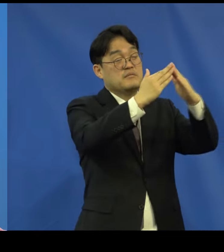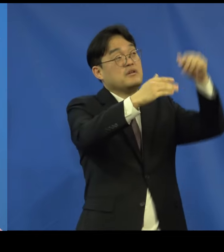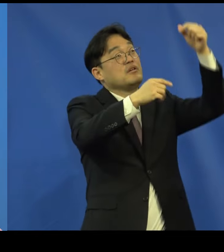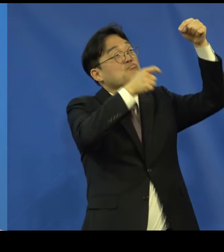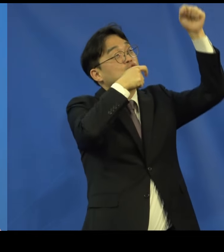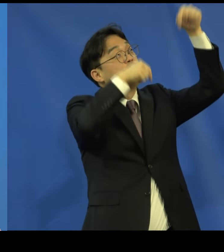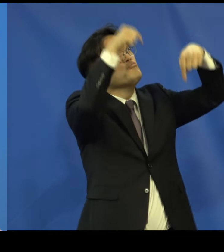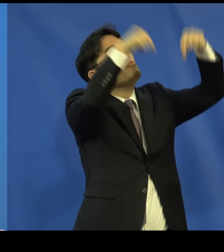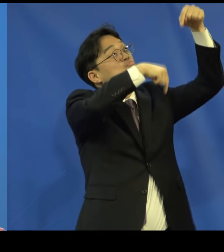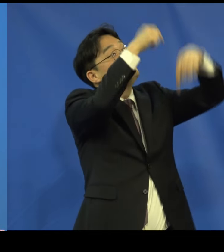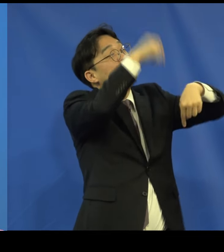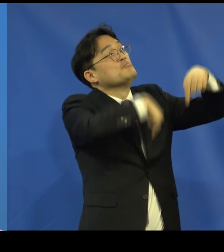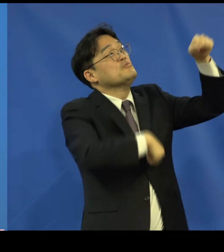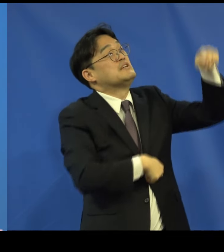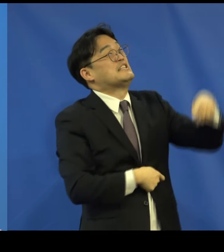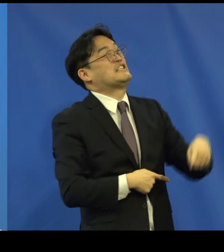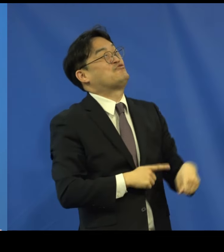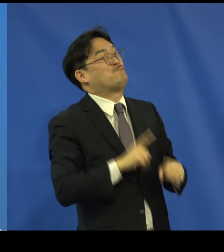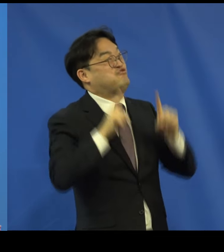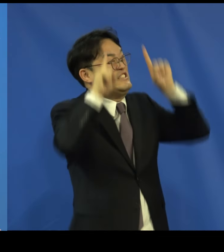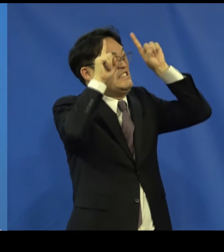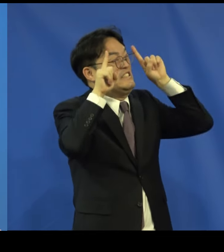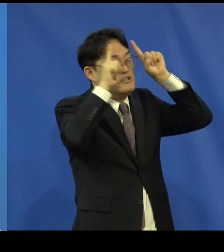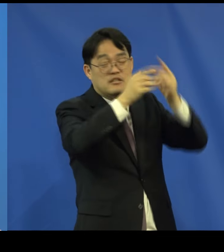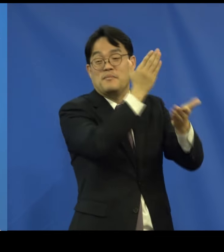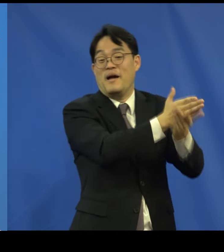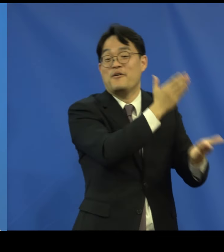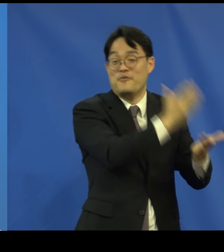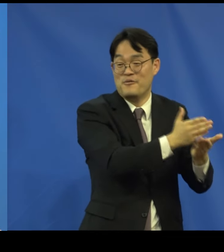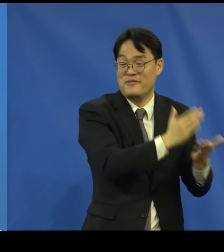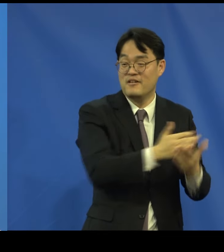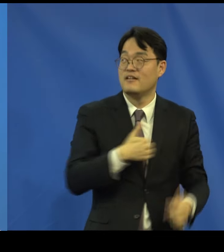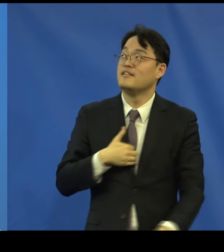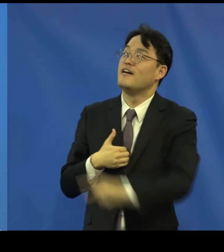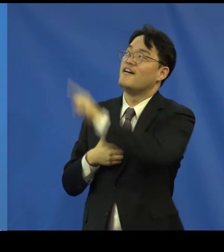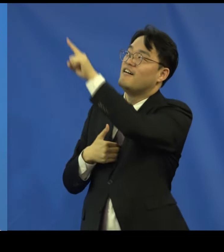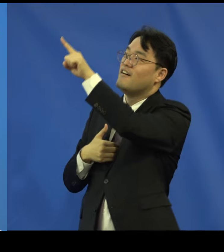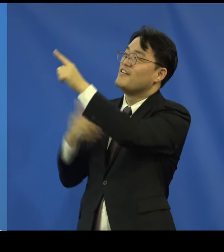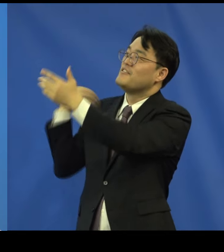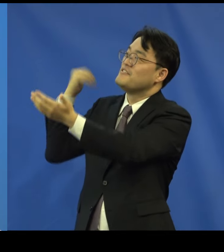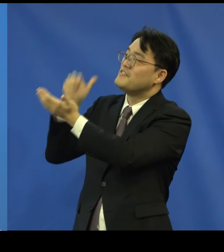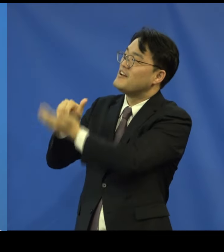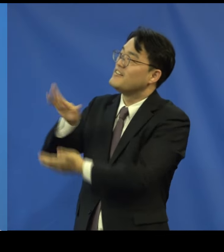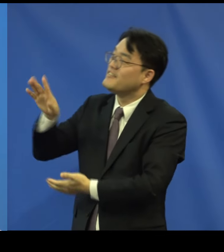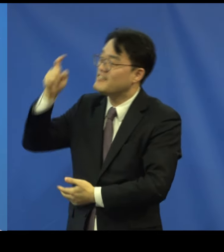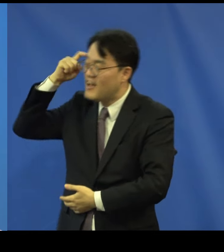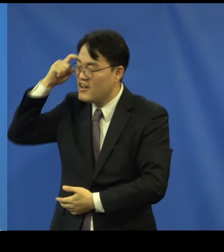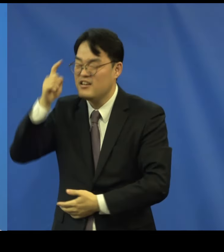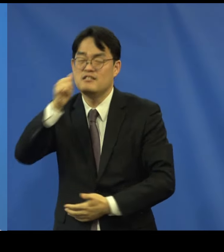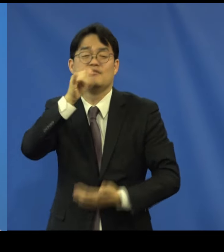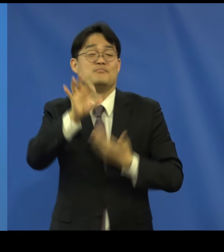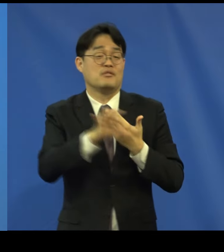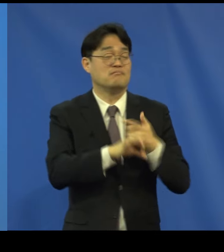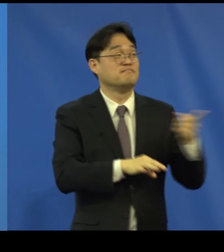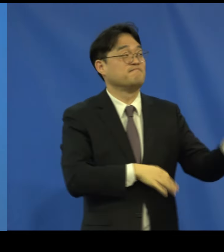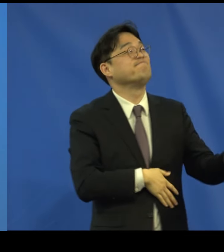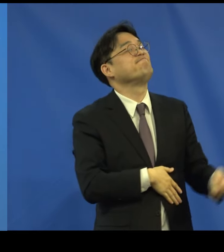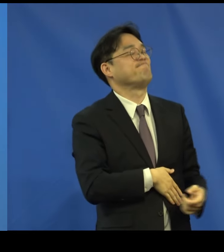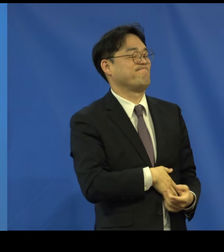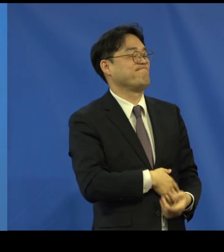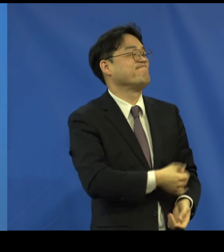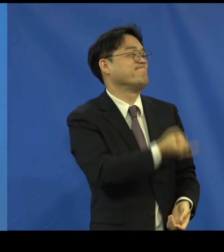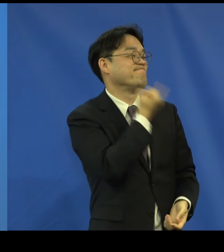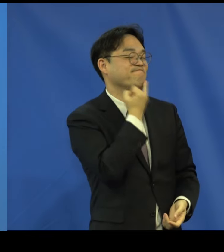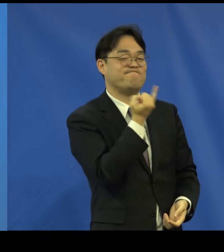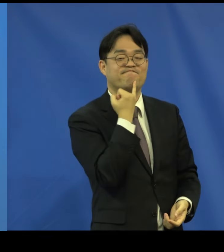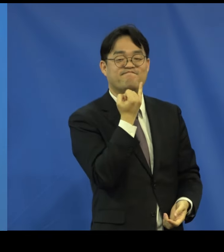곧 이사갈 내 집이 있다는 생각을, 그런 기대를 가지고 있는 사람은 안정감이 있죠. 중요한 것은 진짜 내 집이어야 합니다.